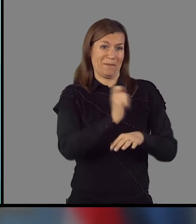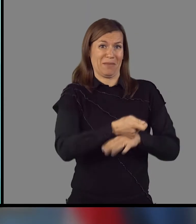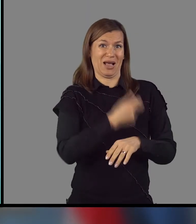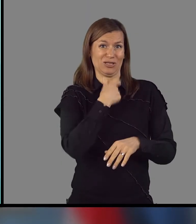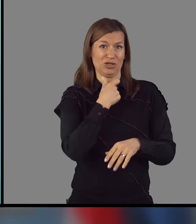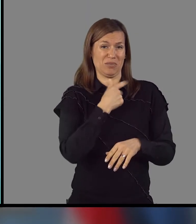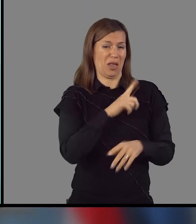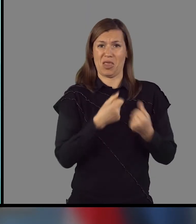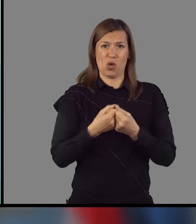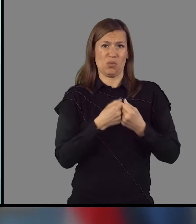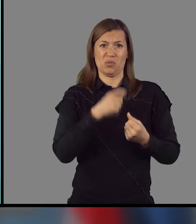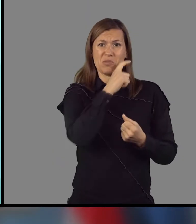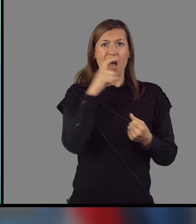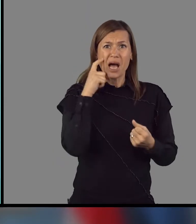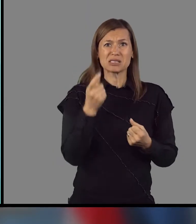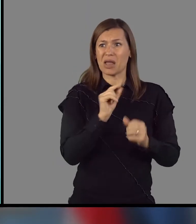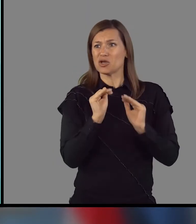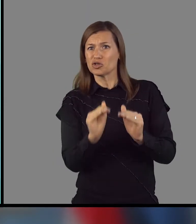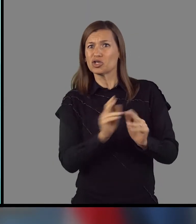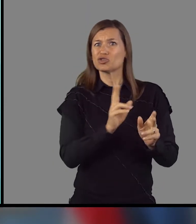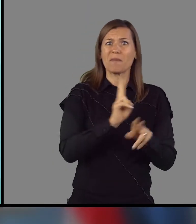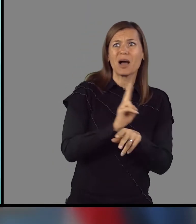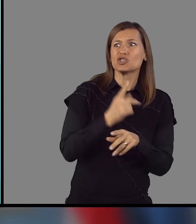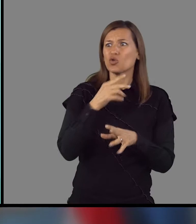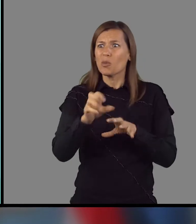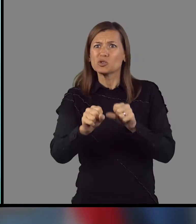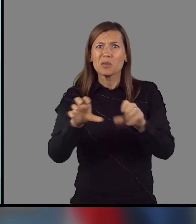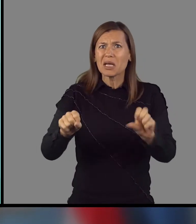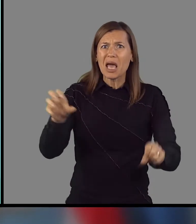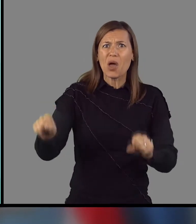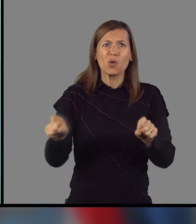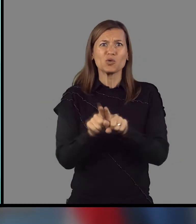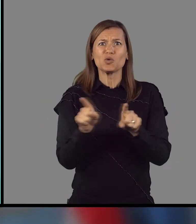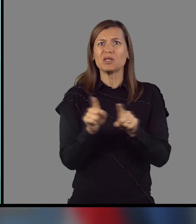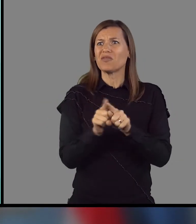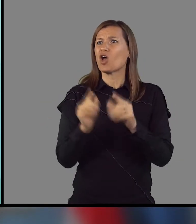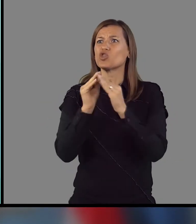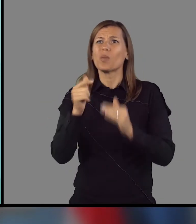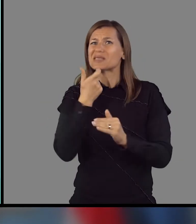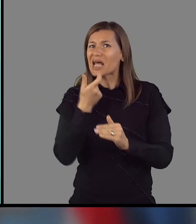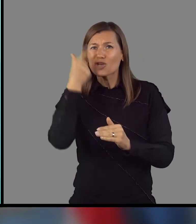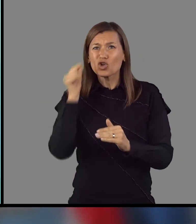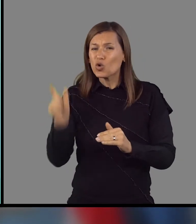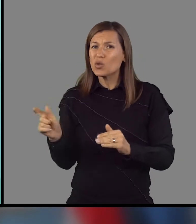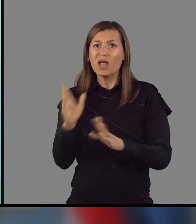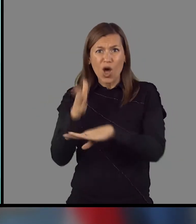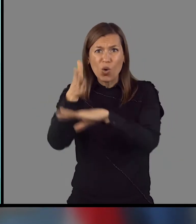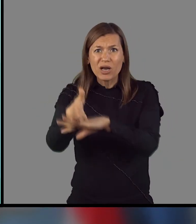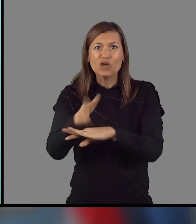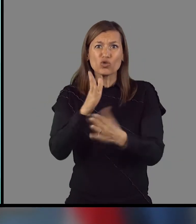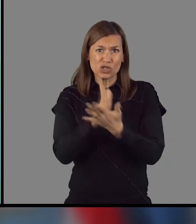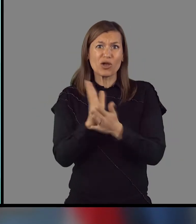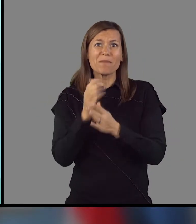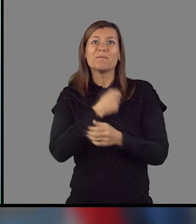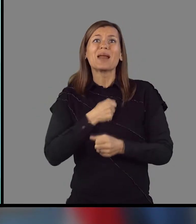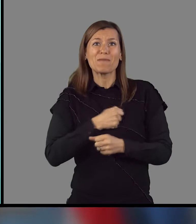Ko preboliš gripo, ne hodiš z masko, se ne ščitiš, ne paziš, koga boš prijel, tudi k dedku v dom starejših lahko greš potem, ko